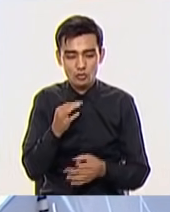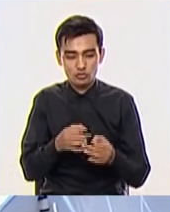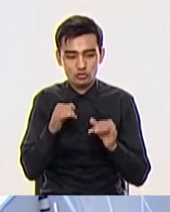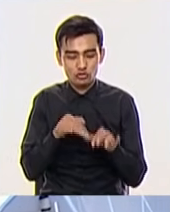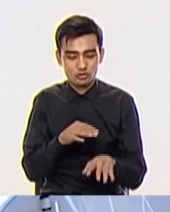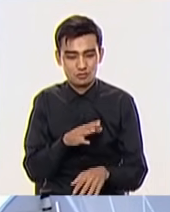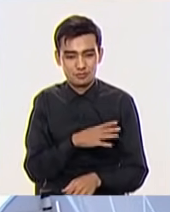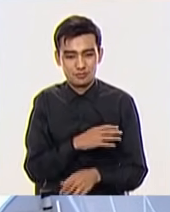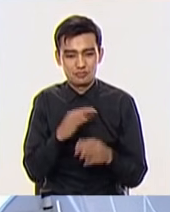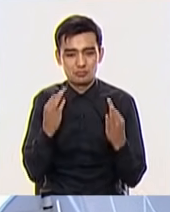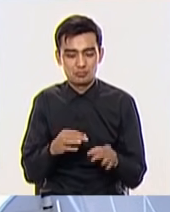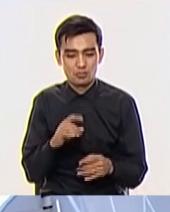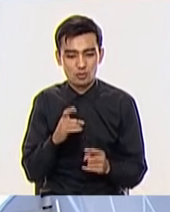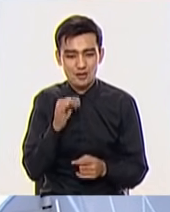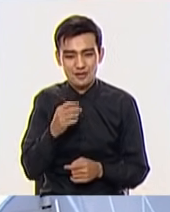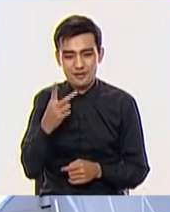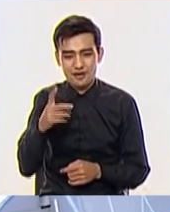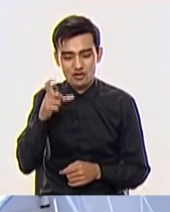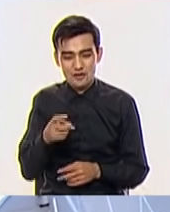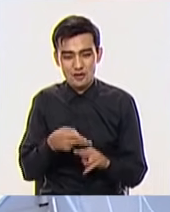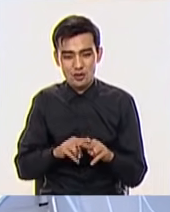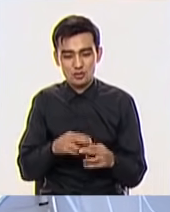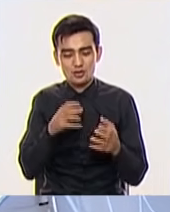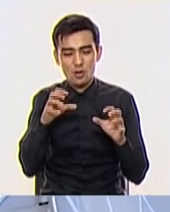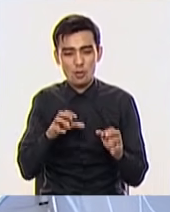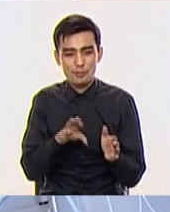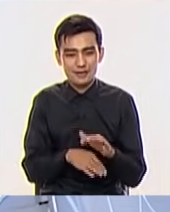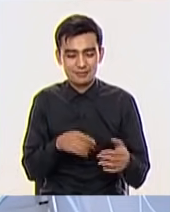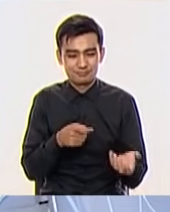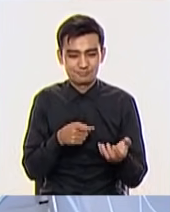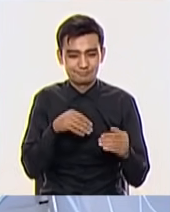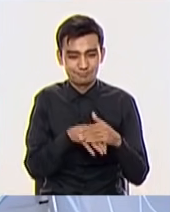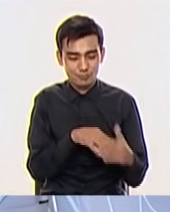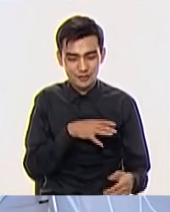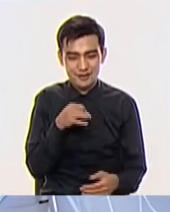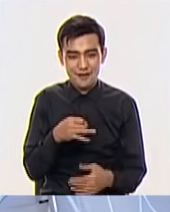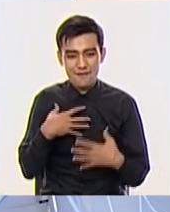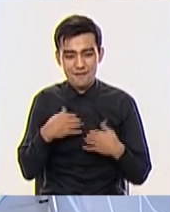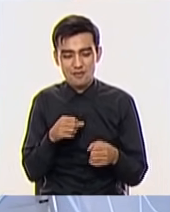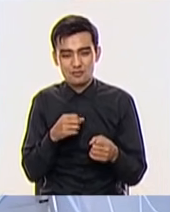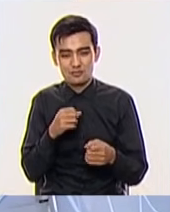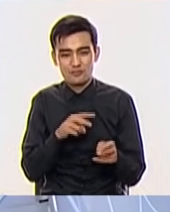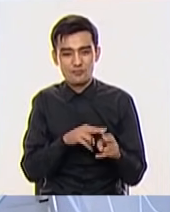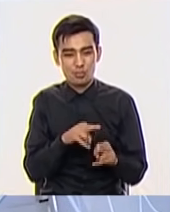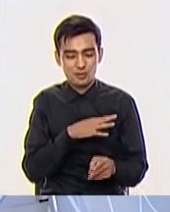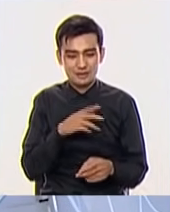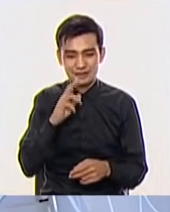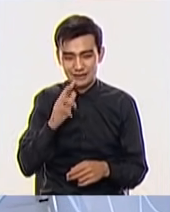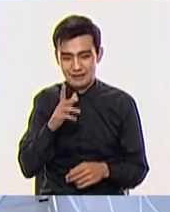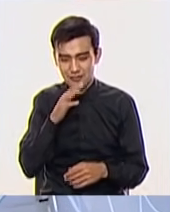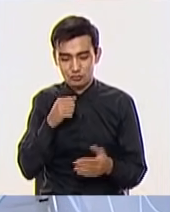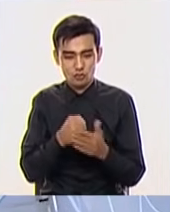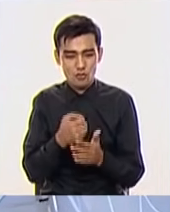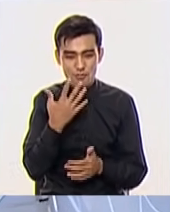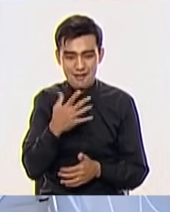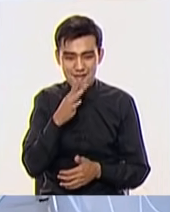шешім қабылдапты. Алайда екі күдіктіні заңсыз қару сақтаған үшін және марқұмның денсаулығына зиян келтірді деп 3 жылдан 5 жылға